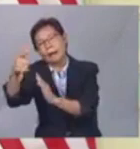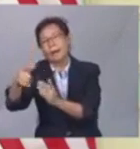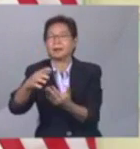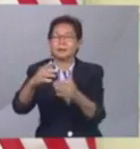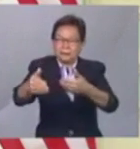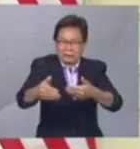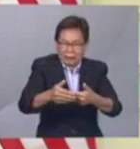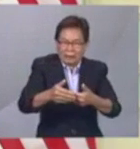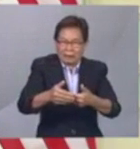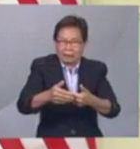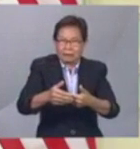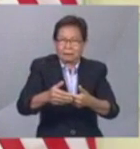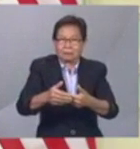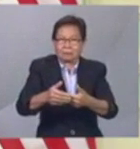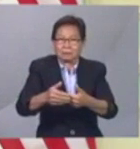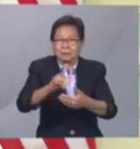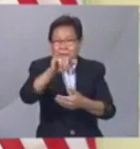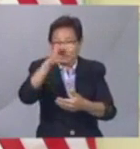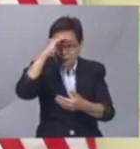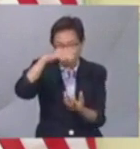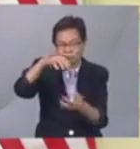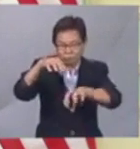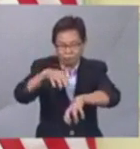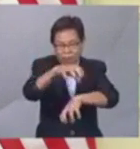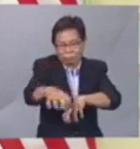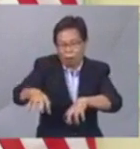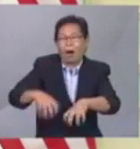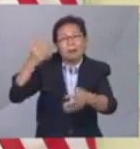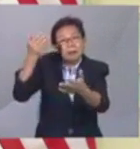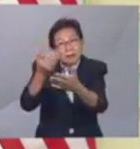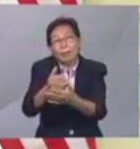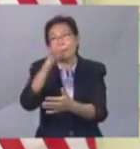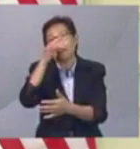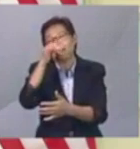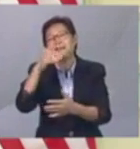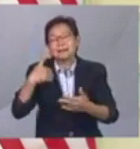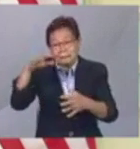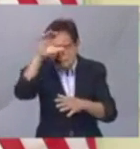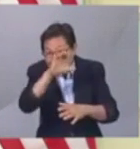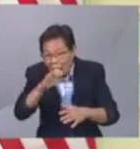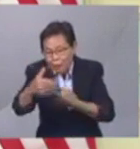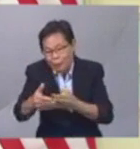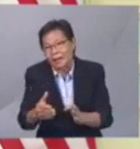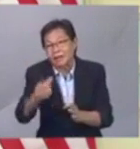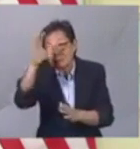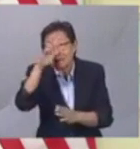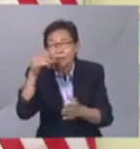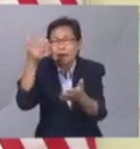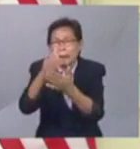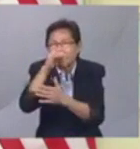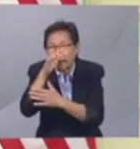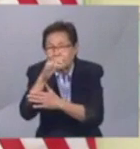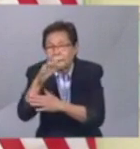berdekatan, termasuklah sehingga ke Melaka sekalipun kita akan dapatkan bilik, supaya jika ada